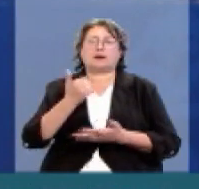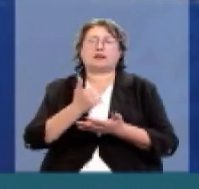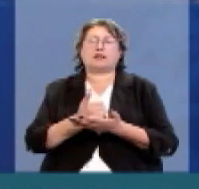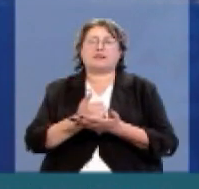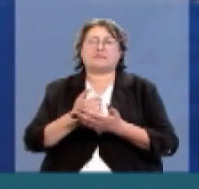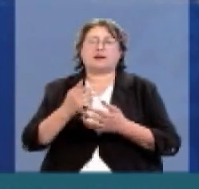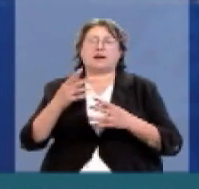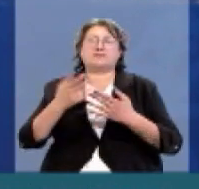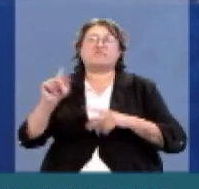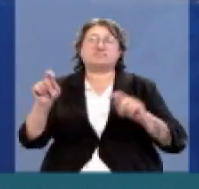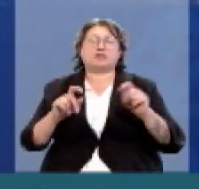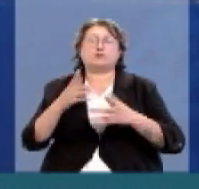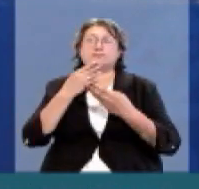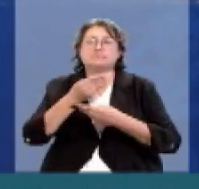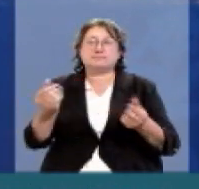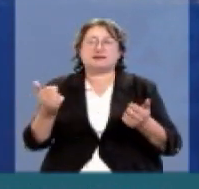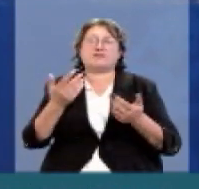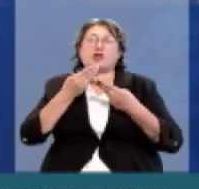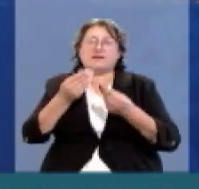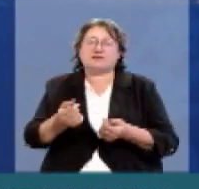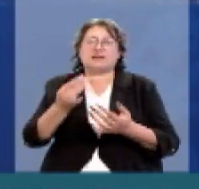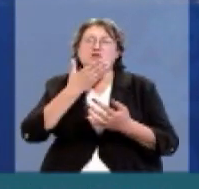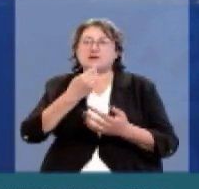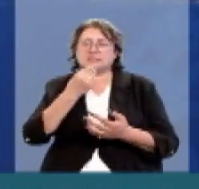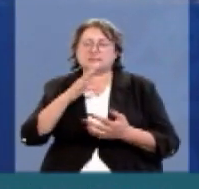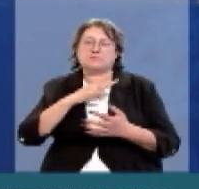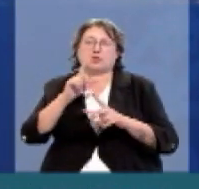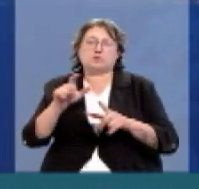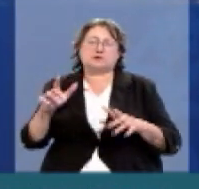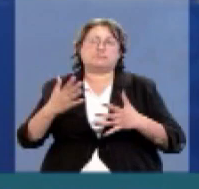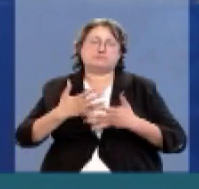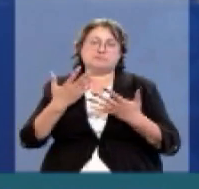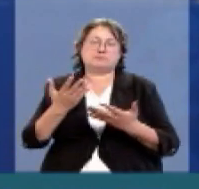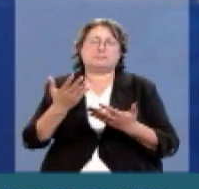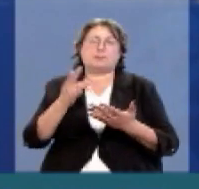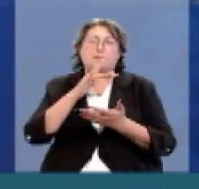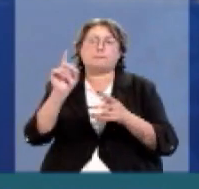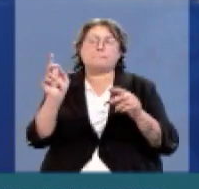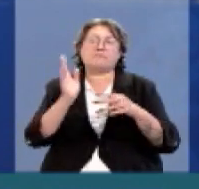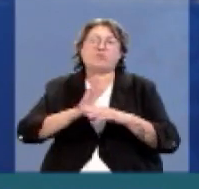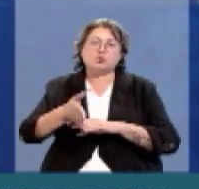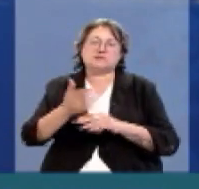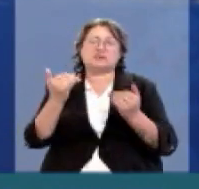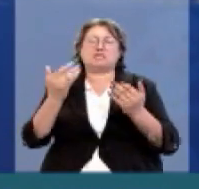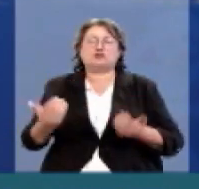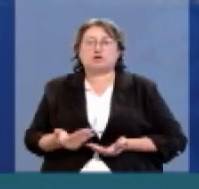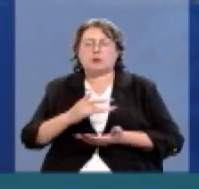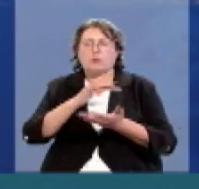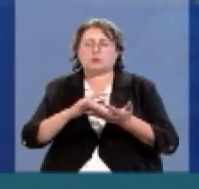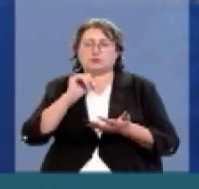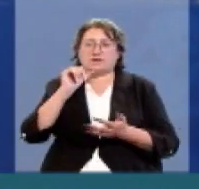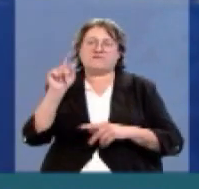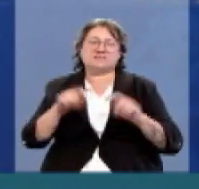адамгершілік құндылықтарды, тарихи сананы қалыптастыруға, өскелең ұрпақты толерантты көзқарас рухында тәрбиелеуге, өнер саласындағы